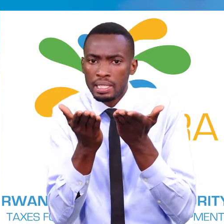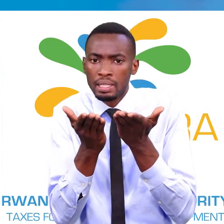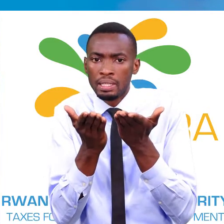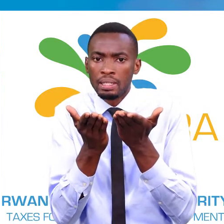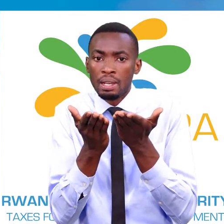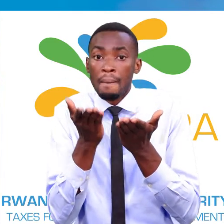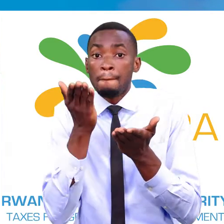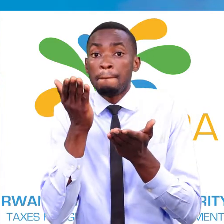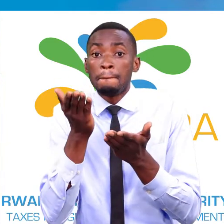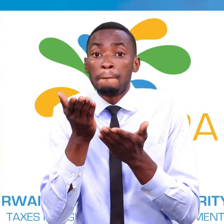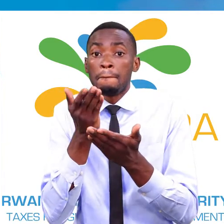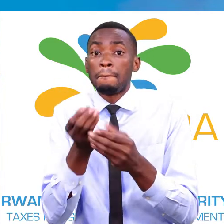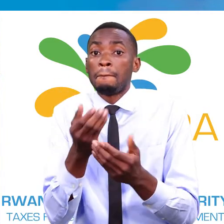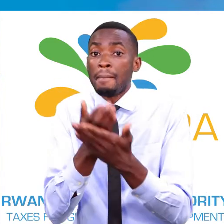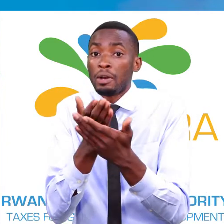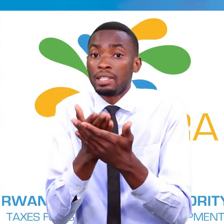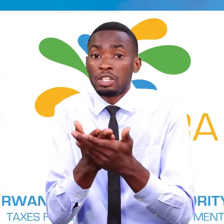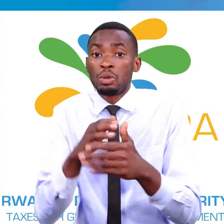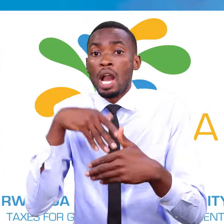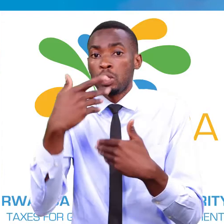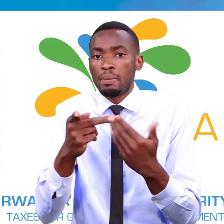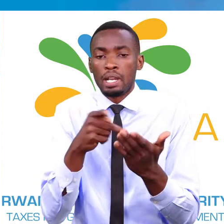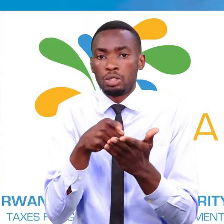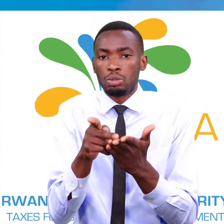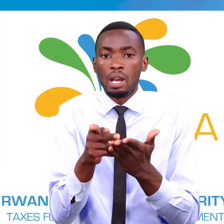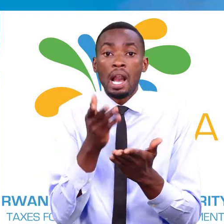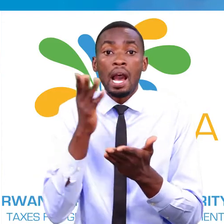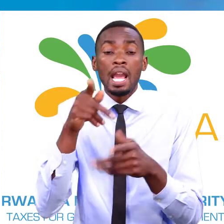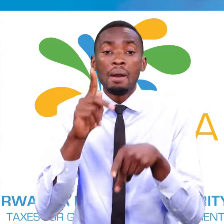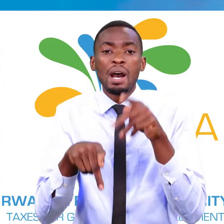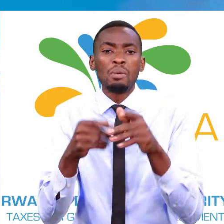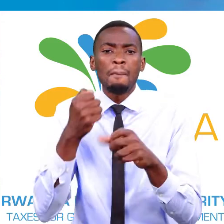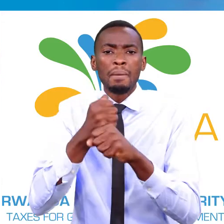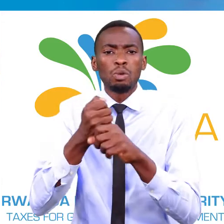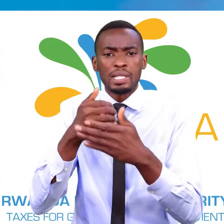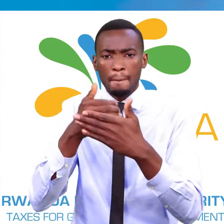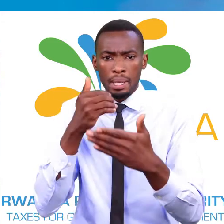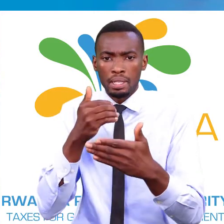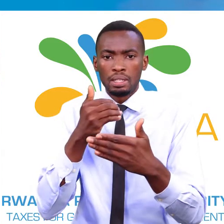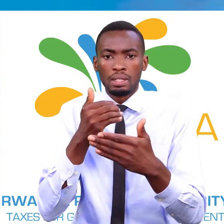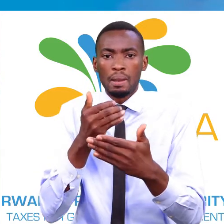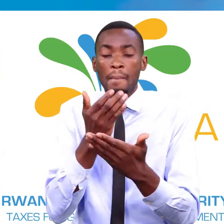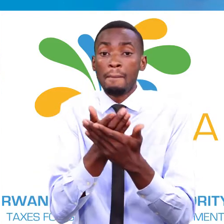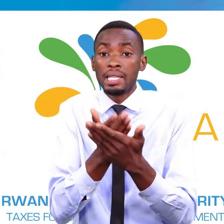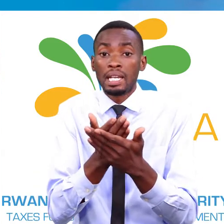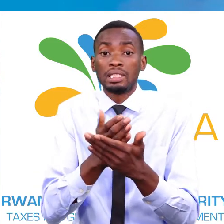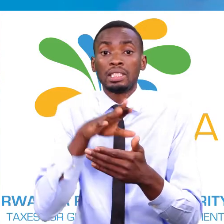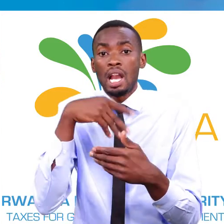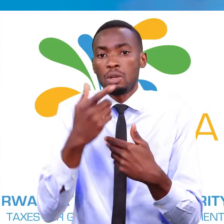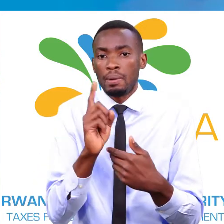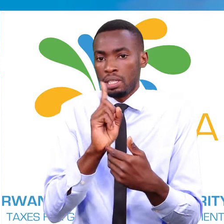bari baramenyekanije umusoro bakanawishyura ndetse hari n'abari baramenyekanishije batari bishyura icyo